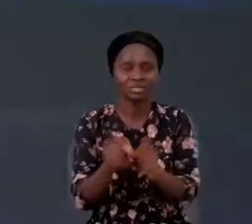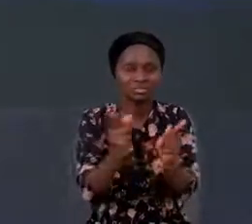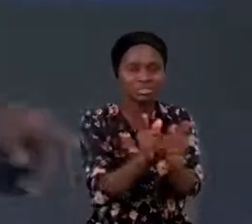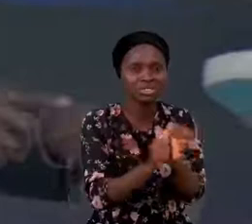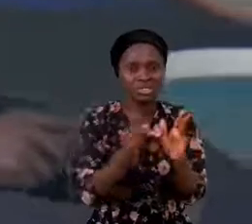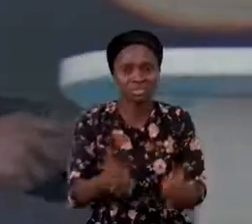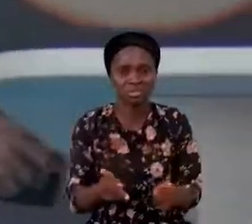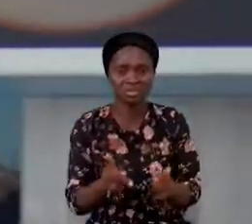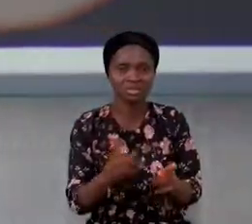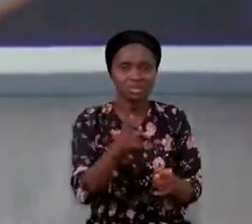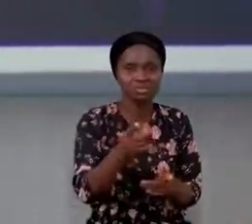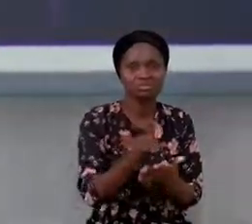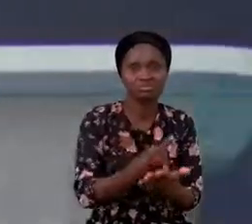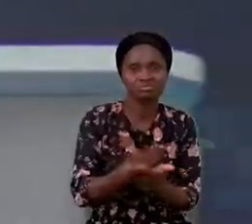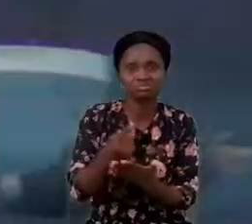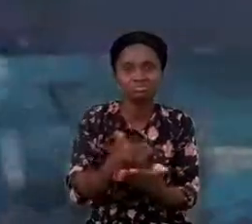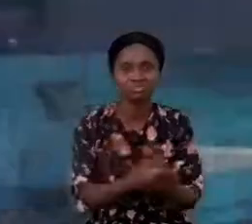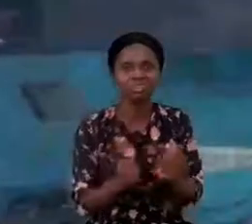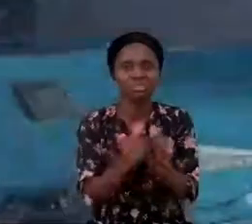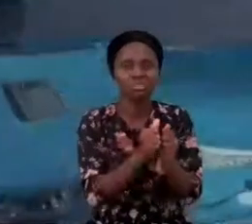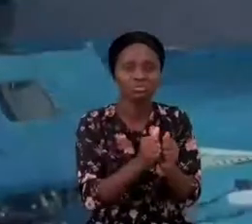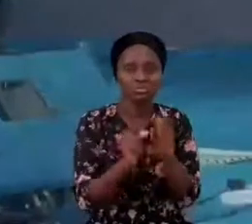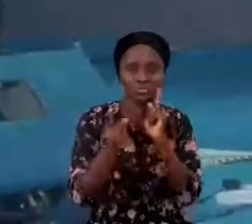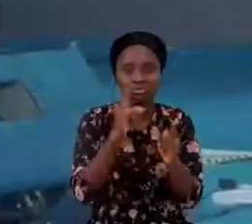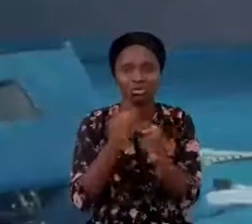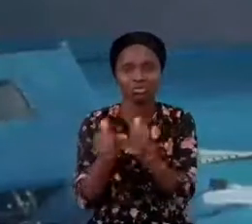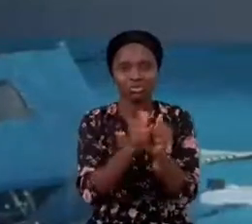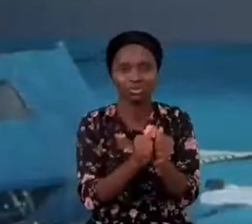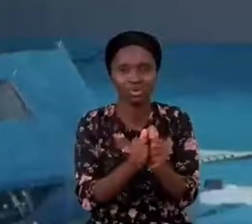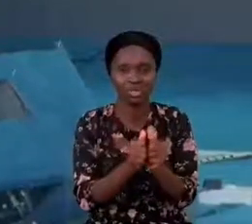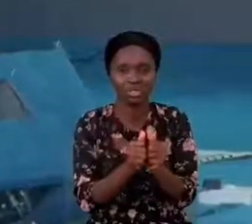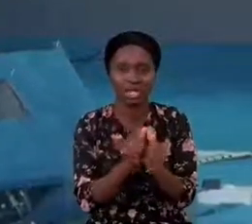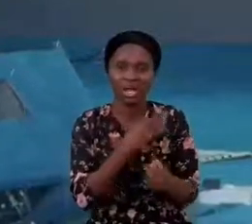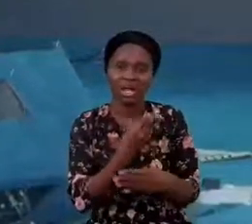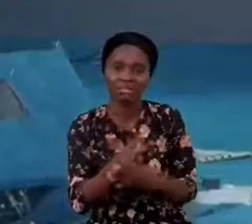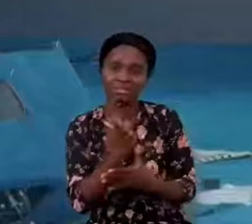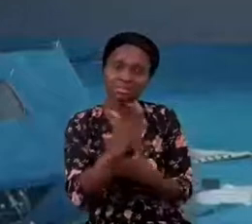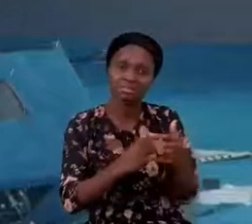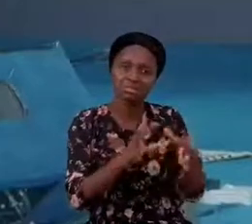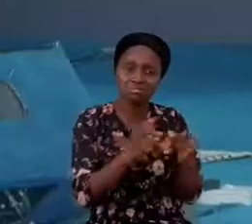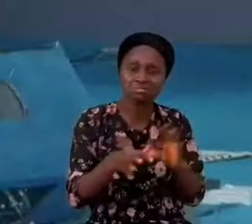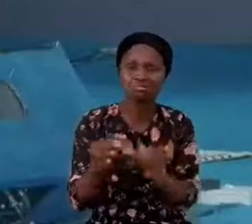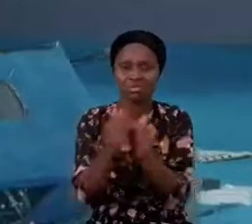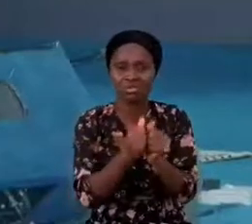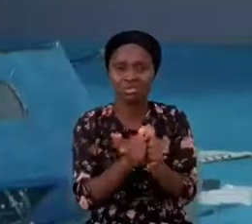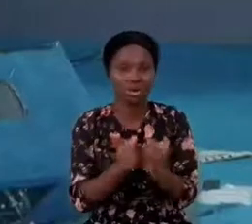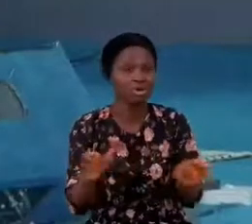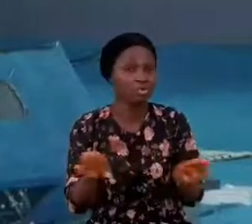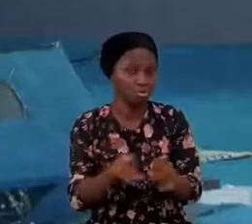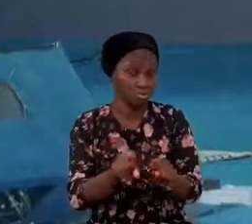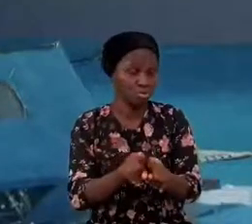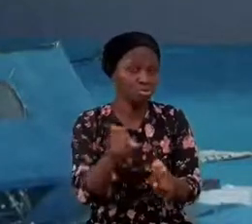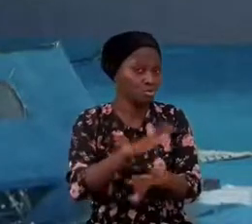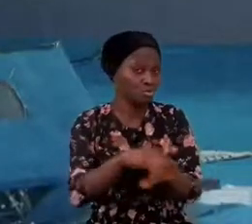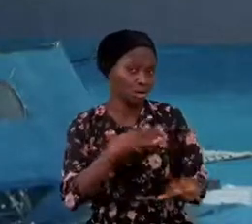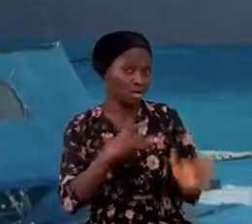pas aimé au départ. Mais avec le temps, vous apprenez à vous aimer les uns les autres. Vous apprenez à vous aimer.